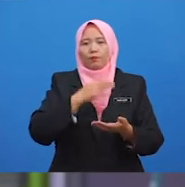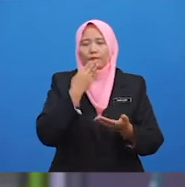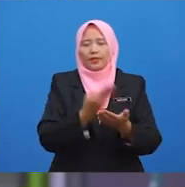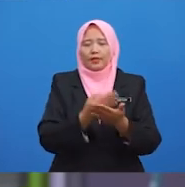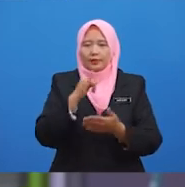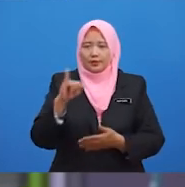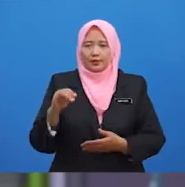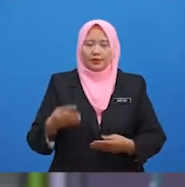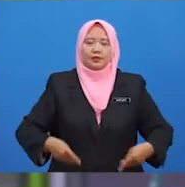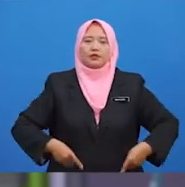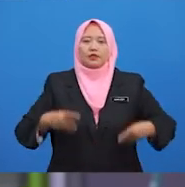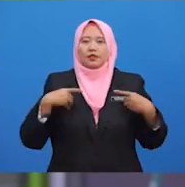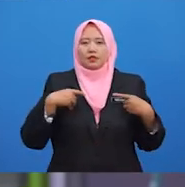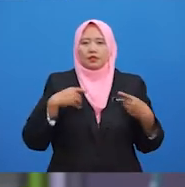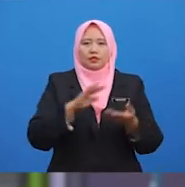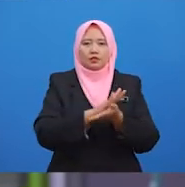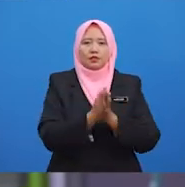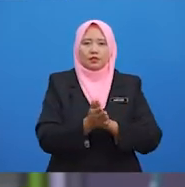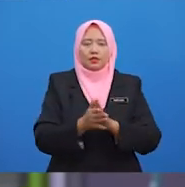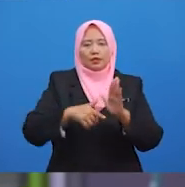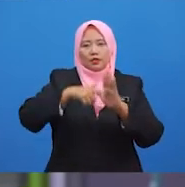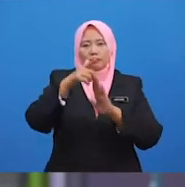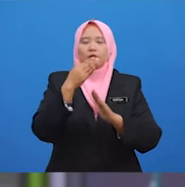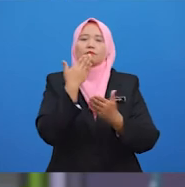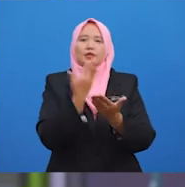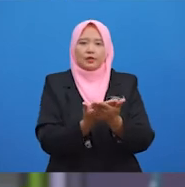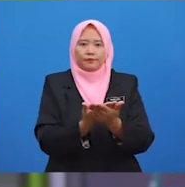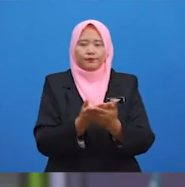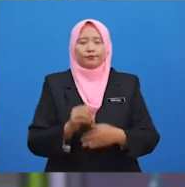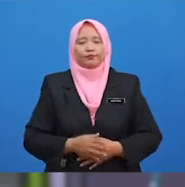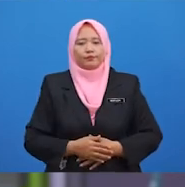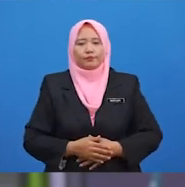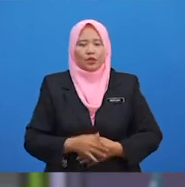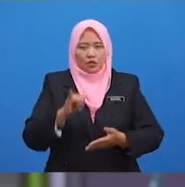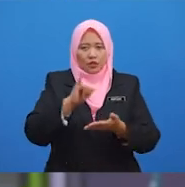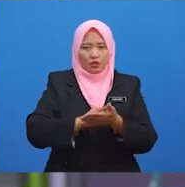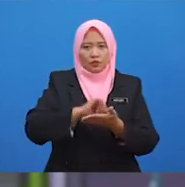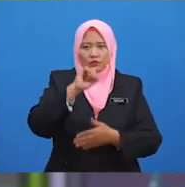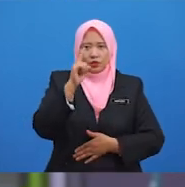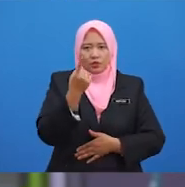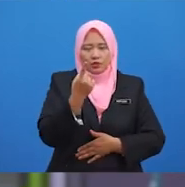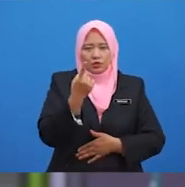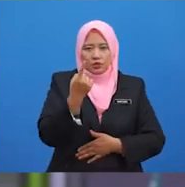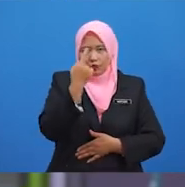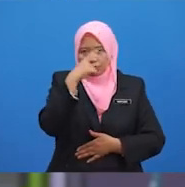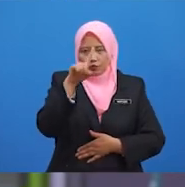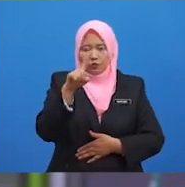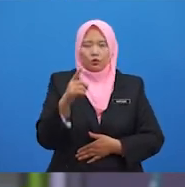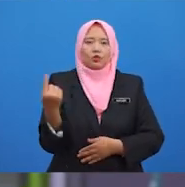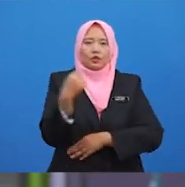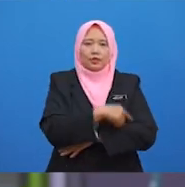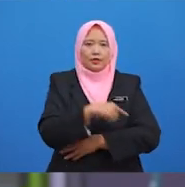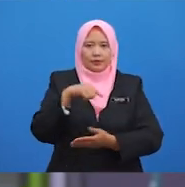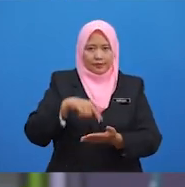Dengan rumusan ini, maka berakhirlah kelas kita pada hari ini. Semoga murid-murid sentiasa bersemangat